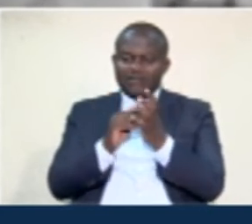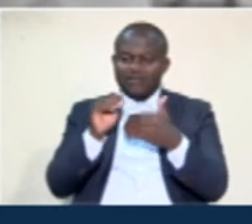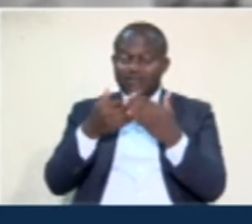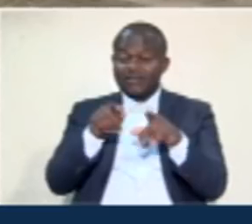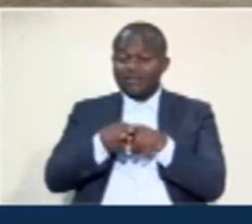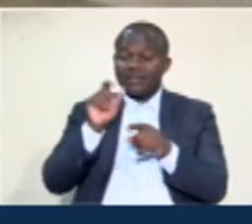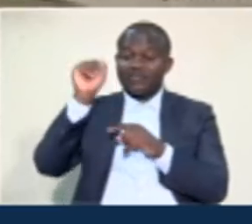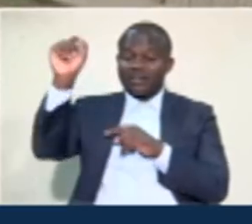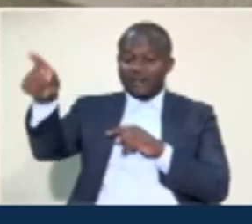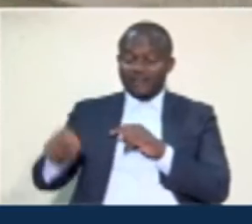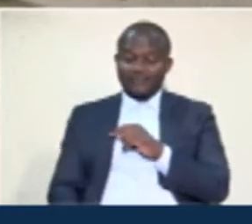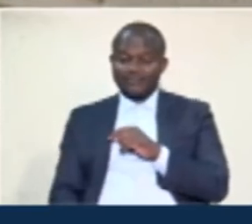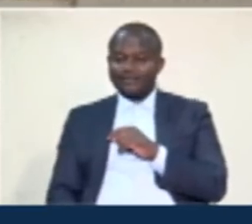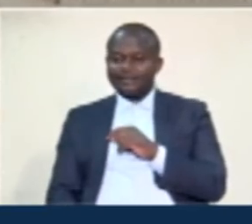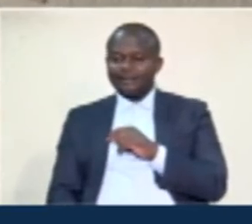ari kure.